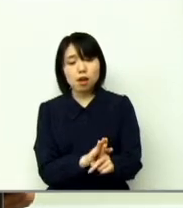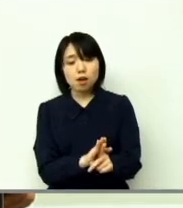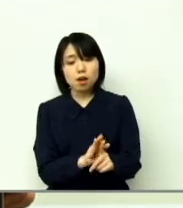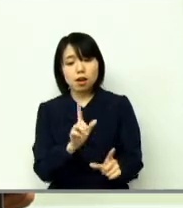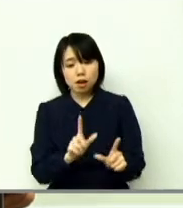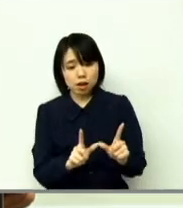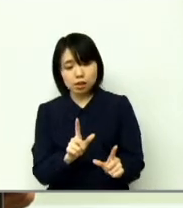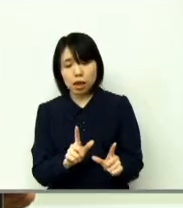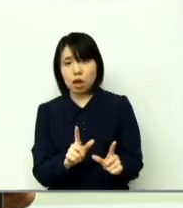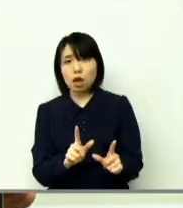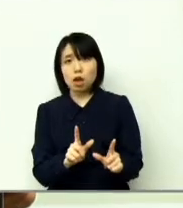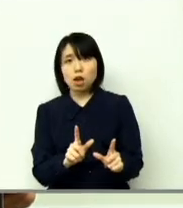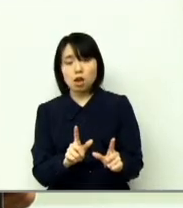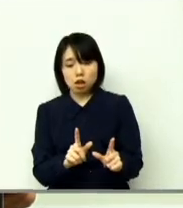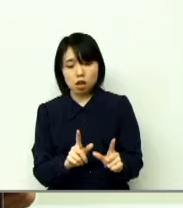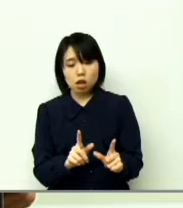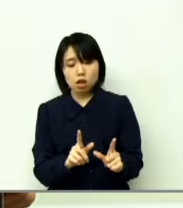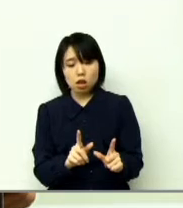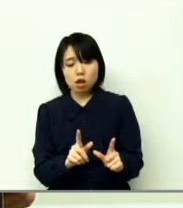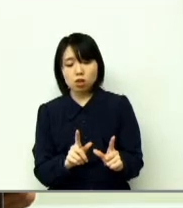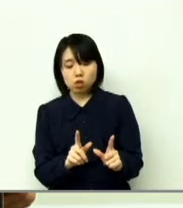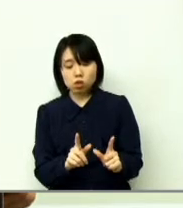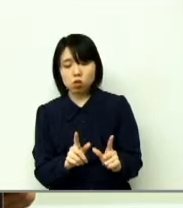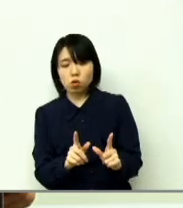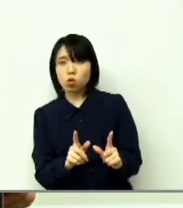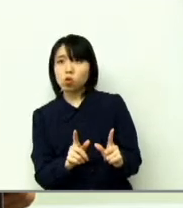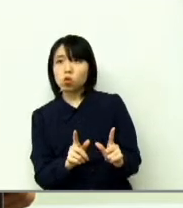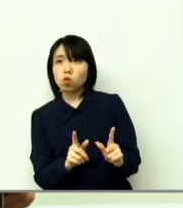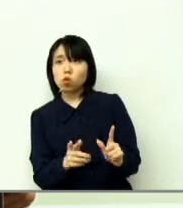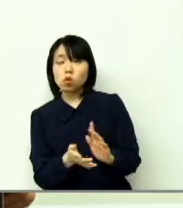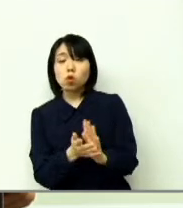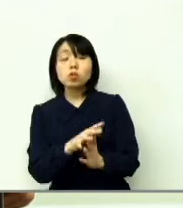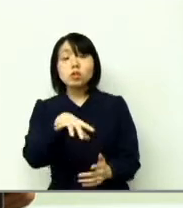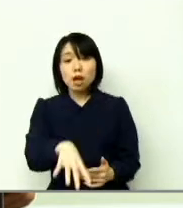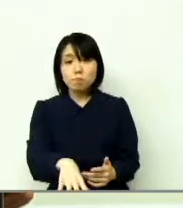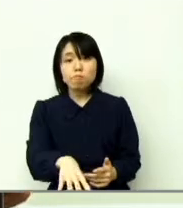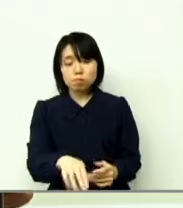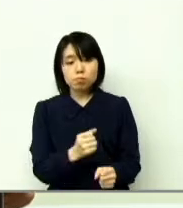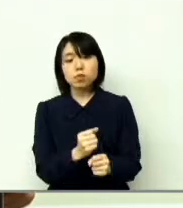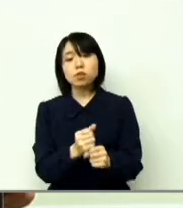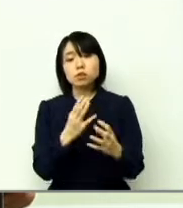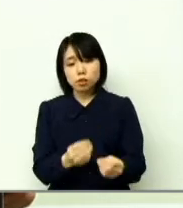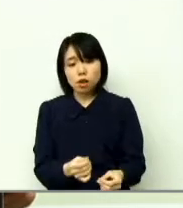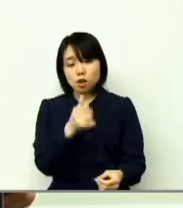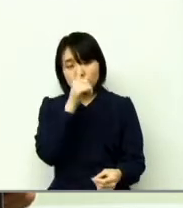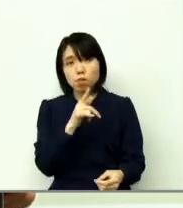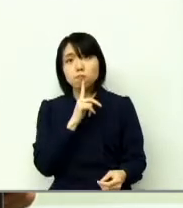に私立の幼稚園に通うご家庭子どもたちがですね、特に